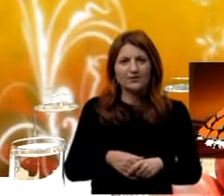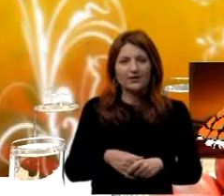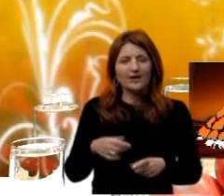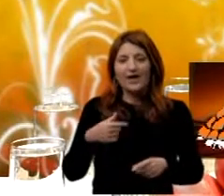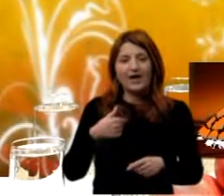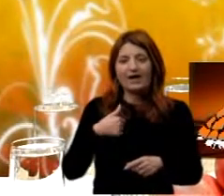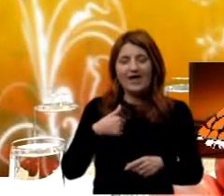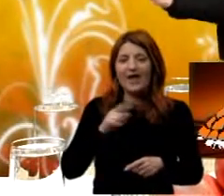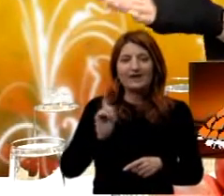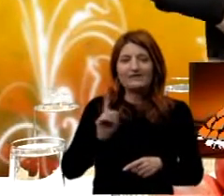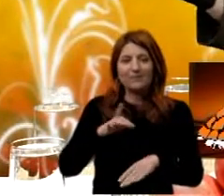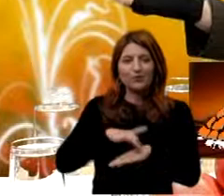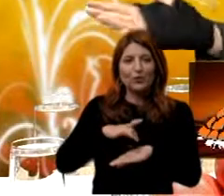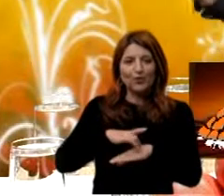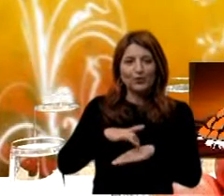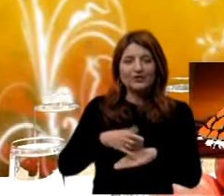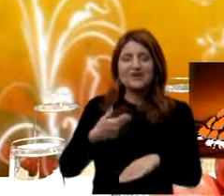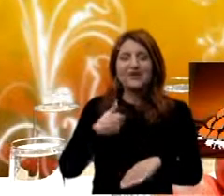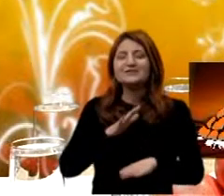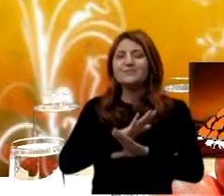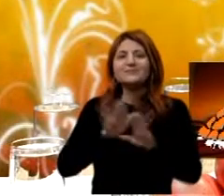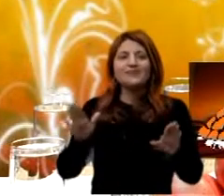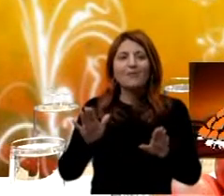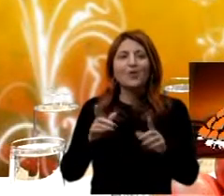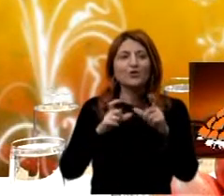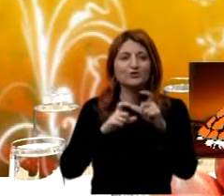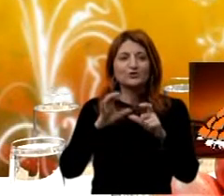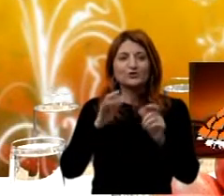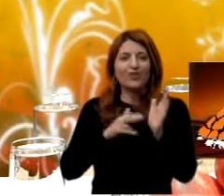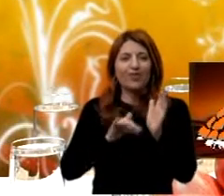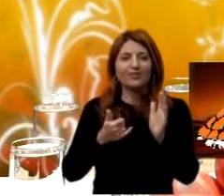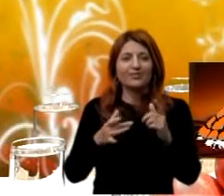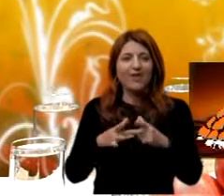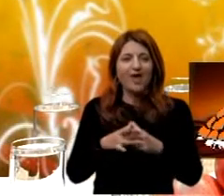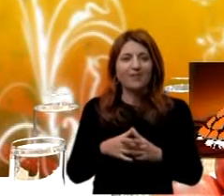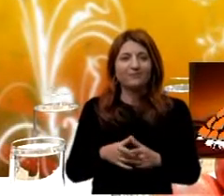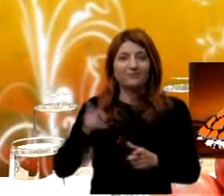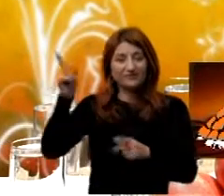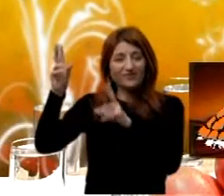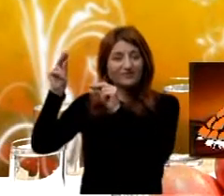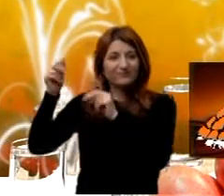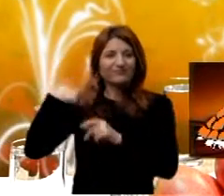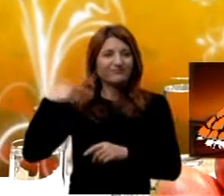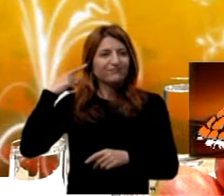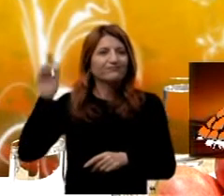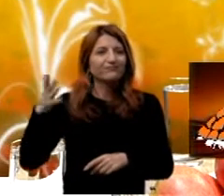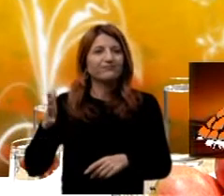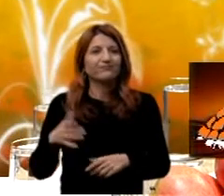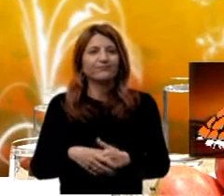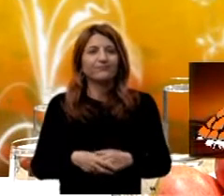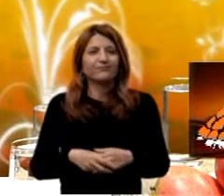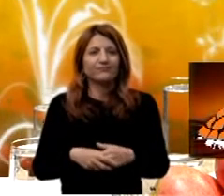nisam doktorica, ali gledajte, imamo ono primariju. Što ste rekli, da li može se dogoditi kod doktora opće medicine kad